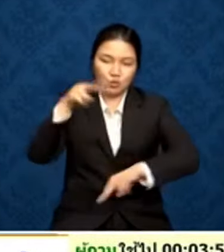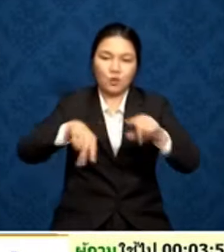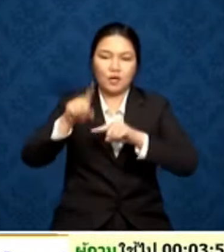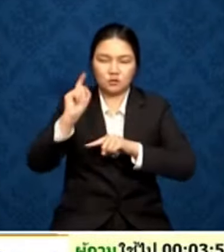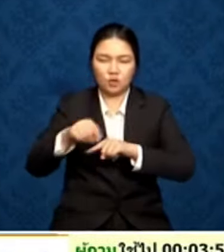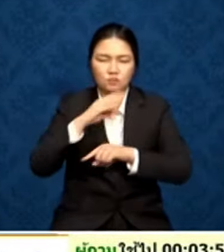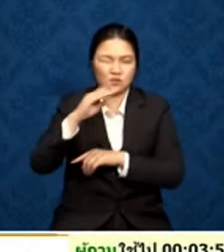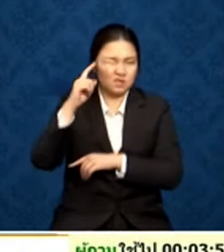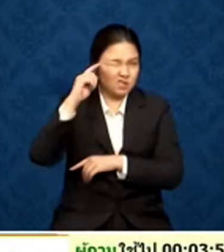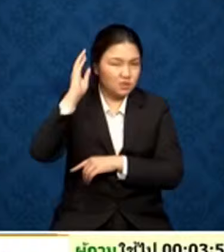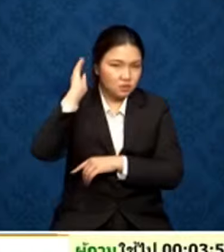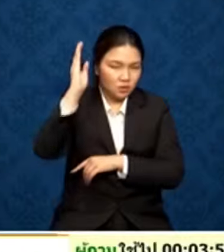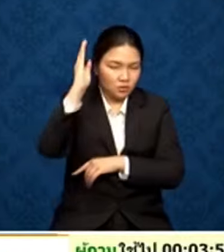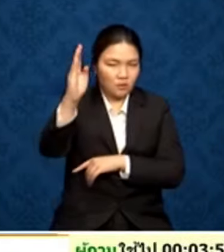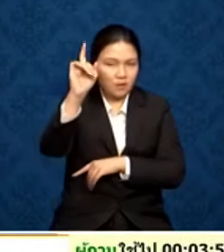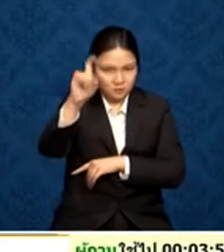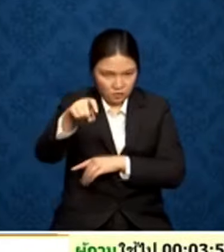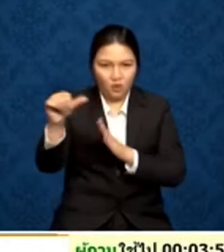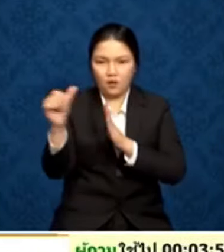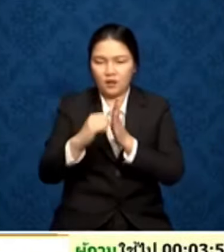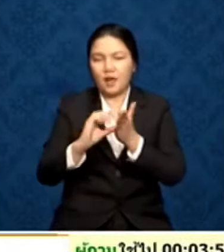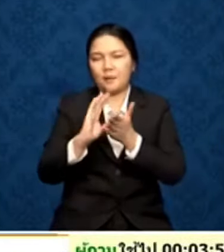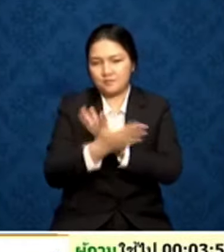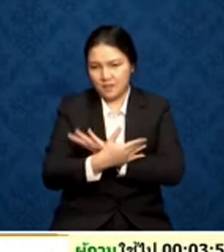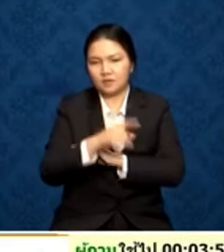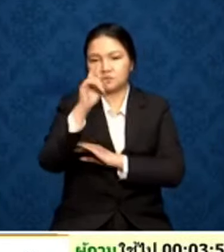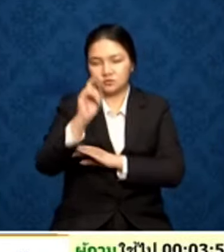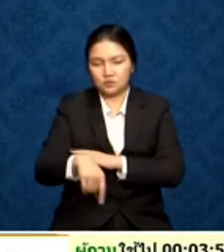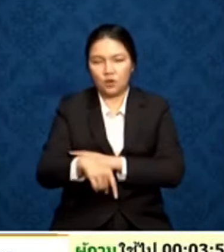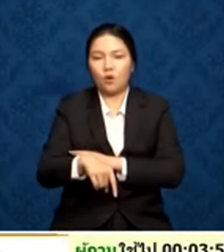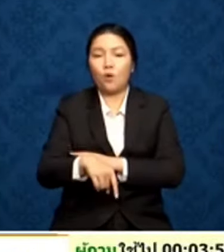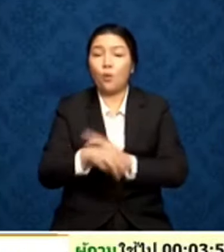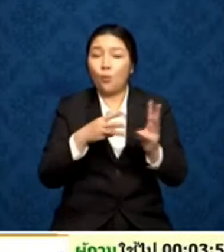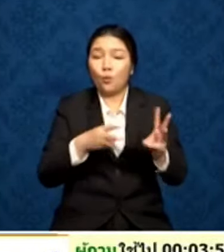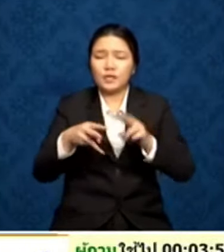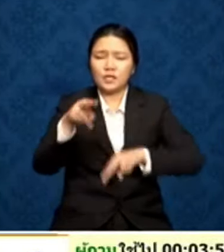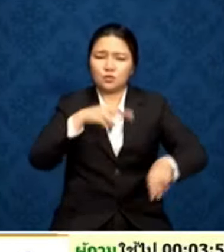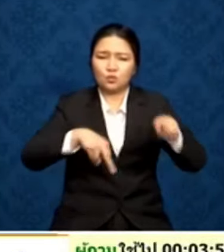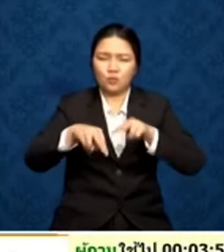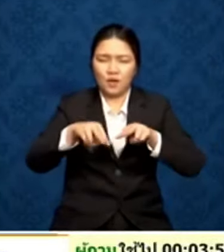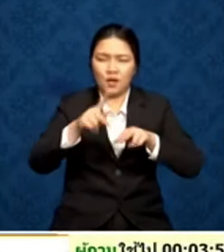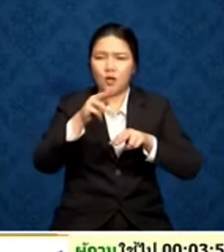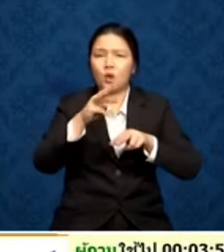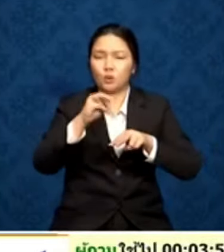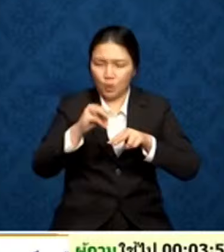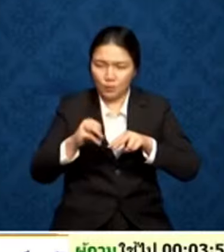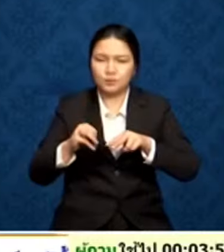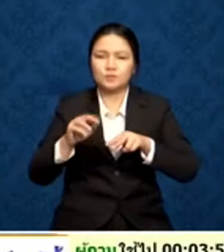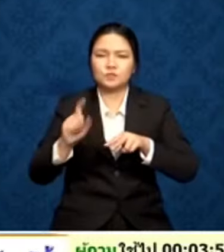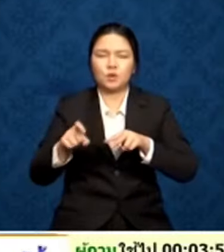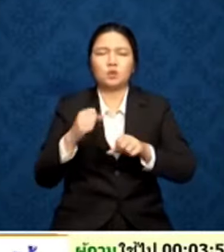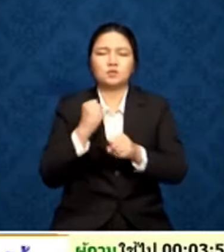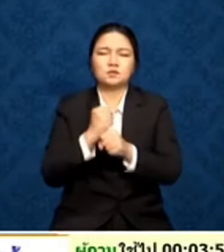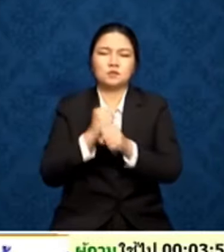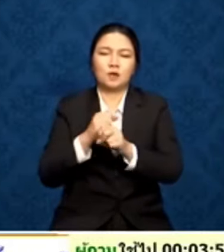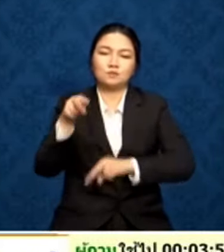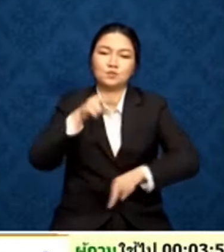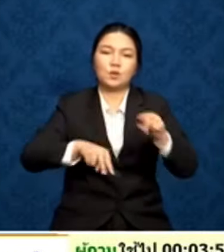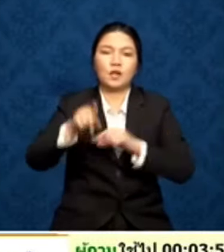เปลี่ยนในส่วนของการบริหารจัดการเป็นกรมสุขภาพจิตและยาเสพติดตรงนี้